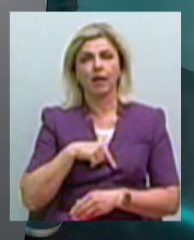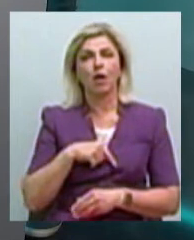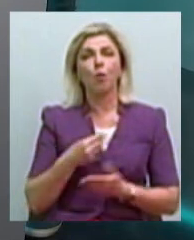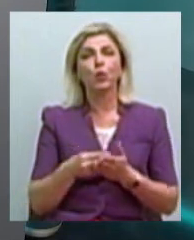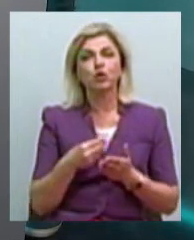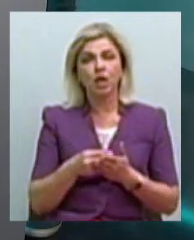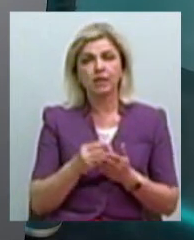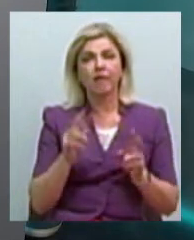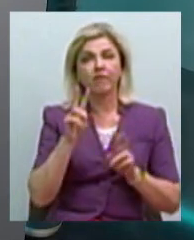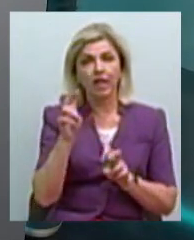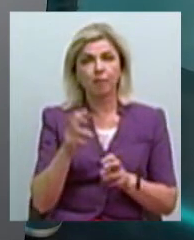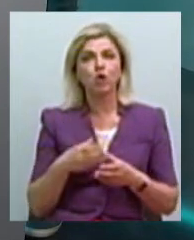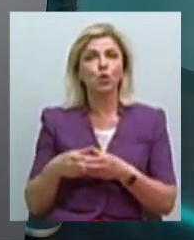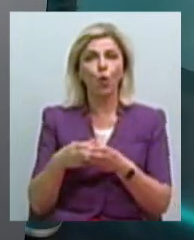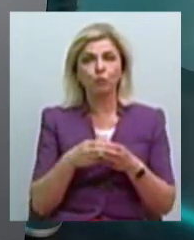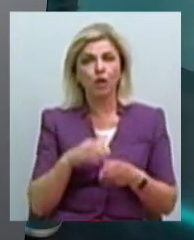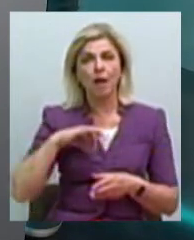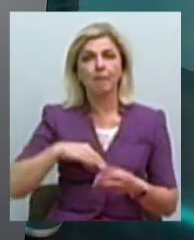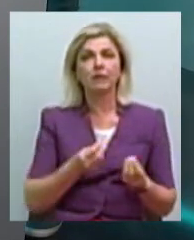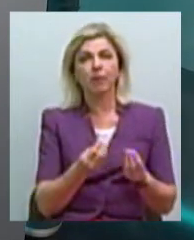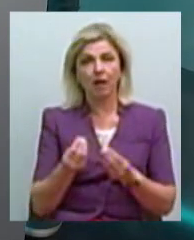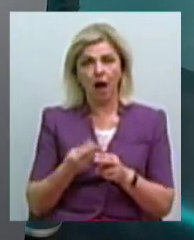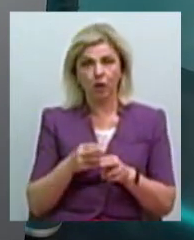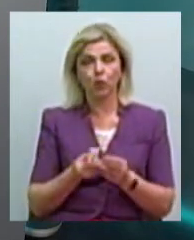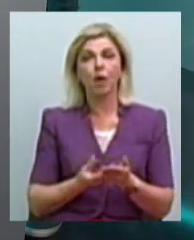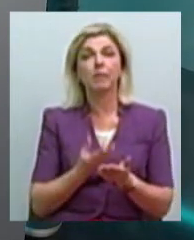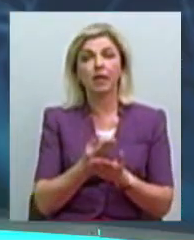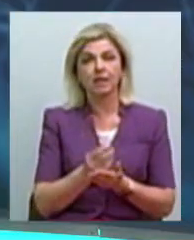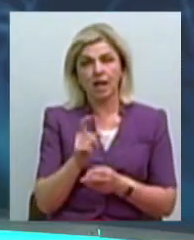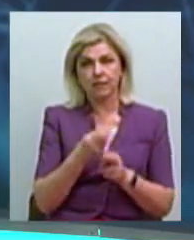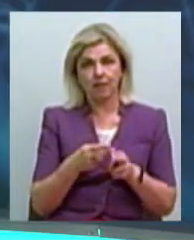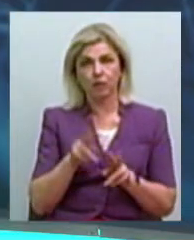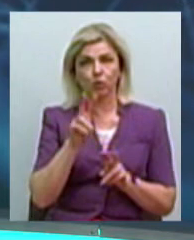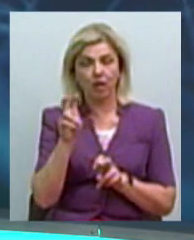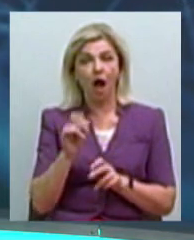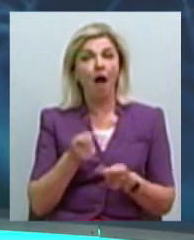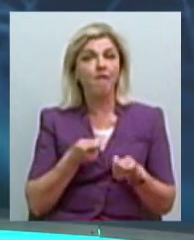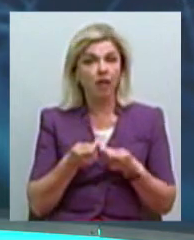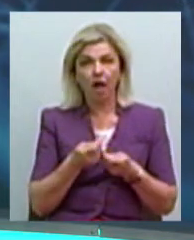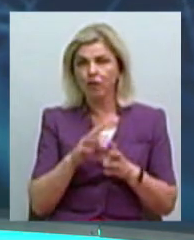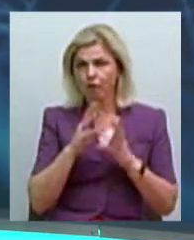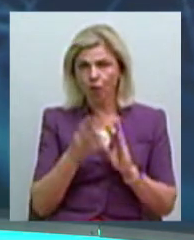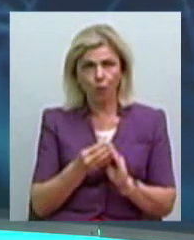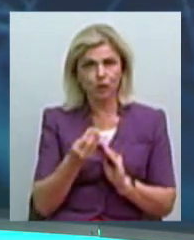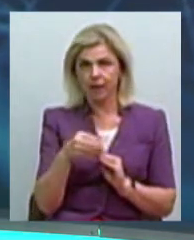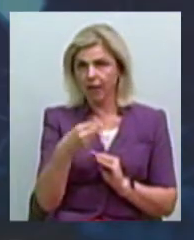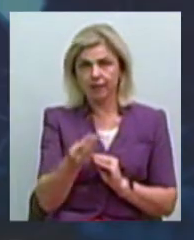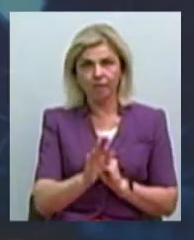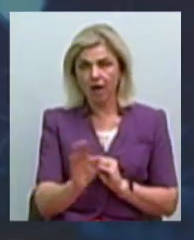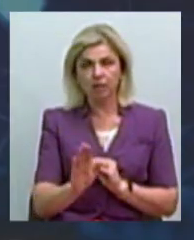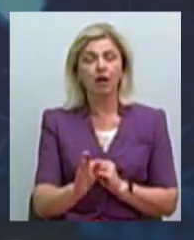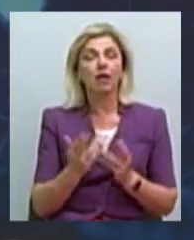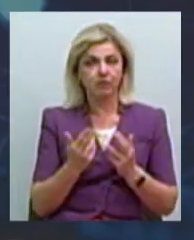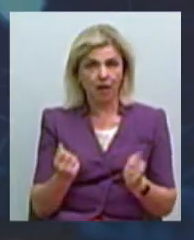сообщество предпринимателей, которое проинвестировало данную тему. Тобто влада взагалі гроші на це не давала. Виключно ваша організація,